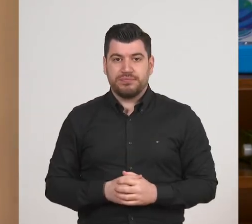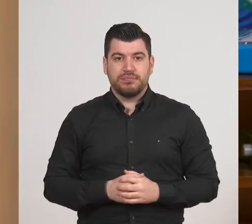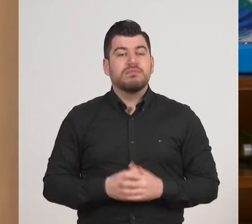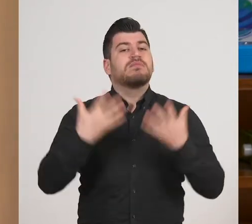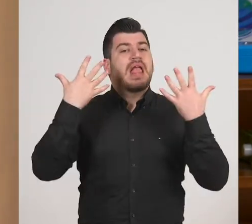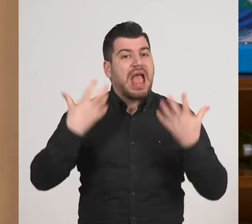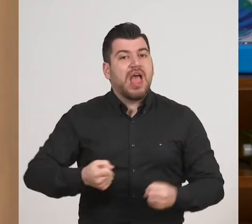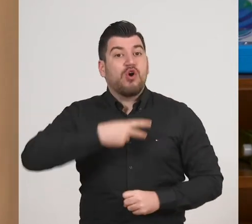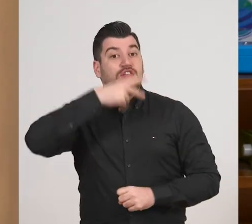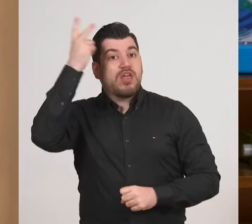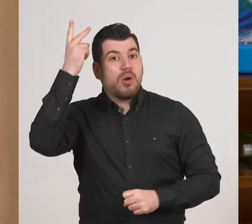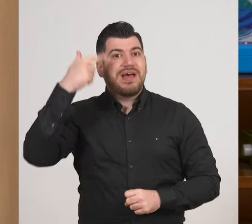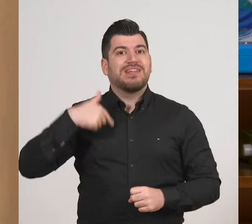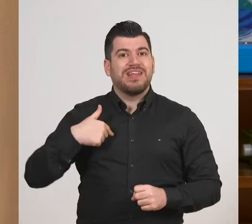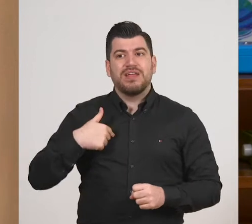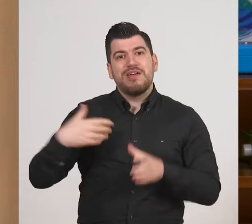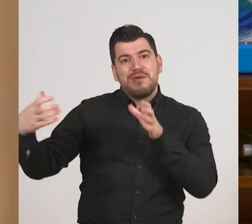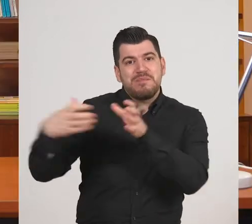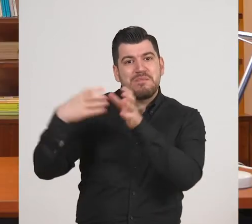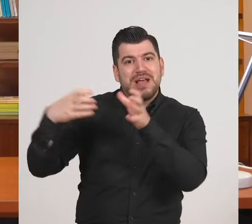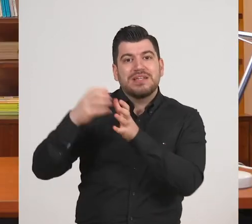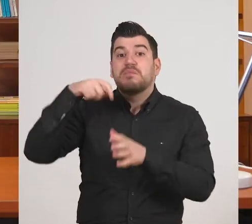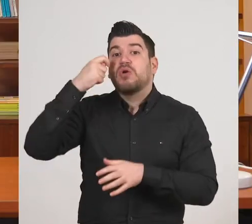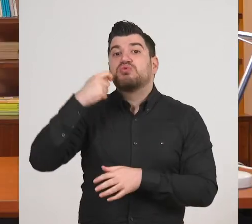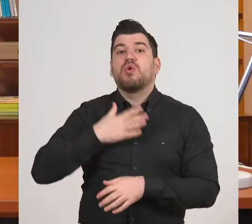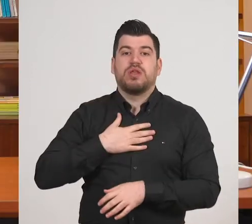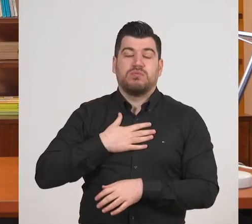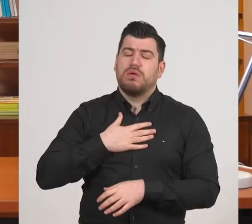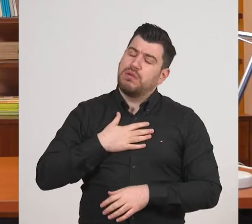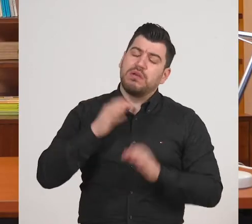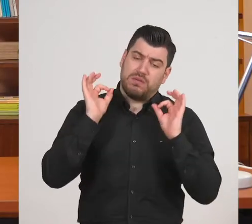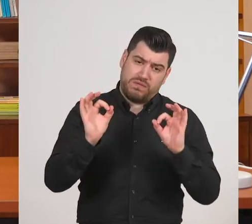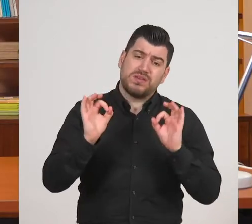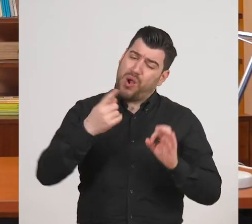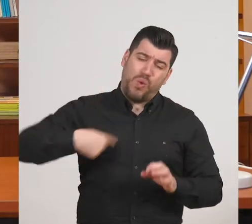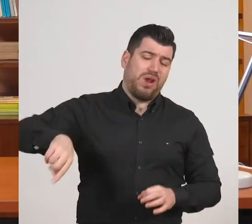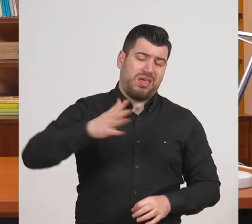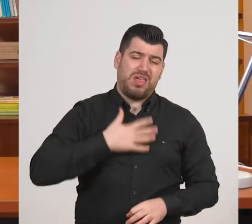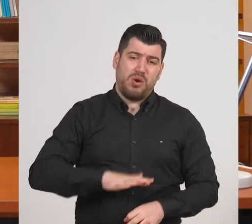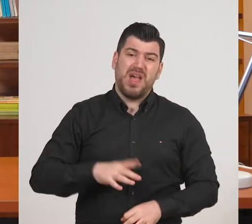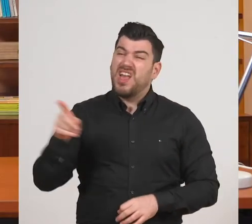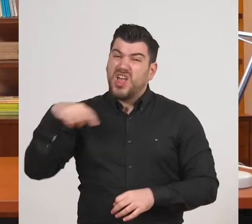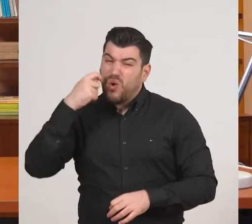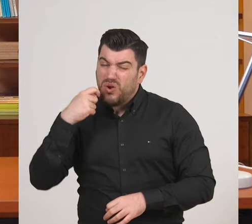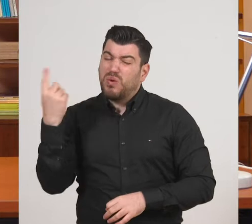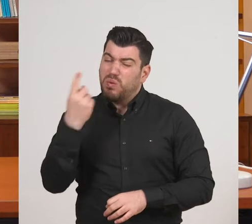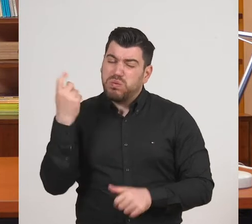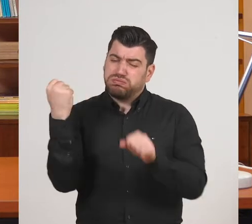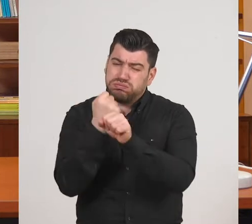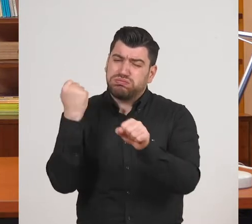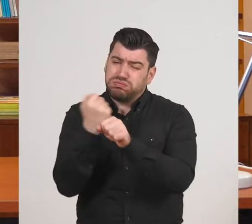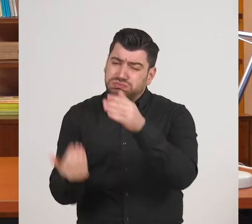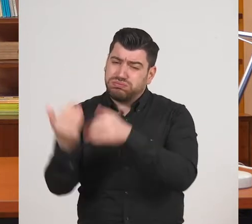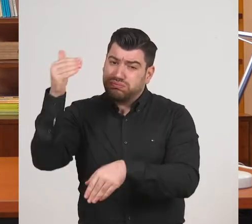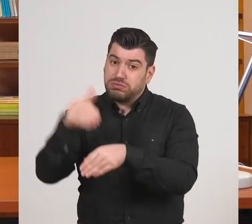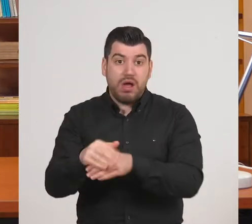περνάω αρκετό χρόνο με τους γονείς μου». Σίγουρα το θέλουμε αυτό, οι γονείς μας δουλεύουν πολύ, αλλά έχετε